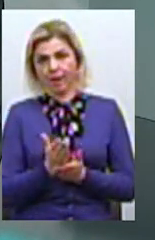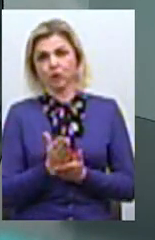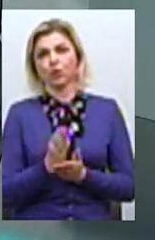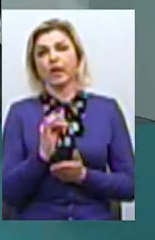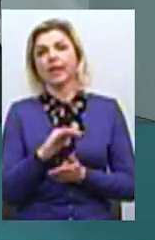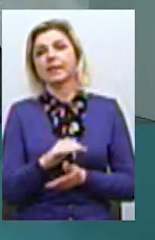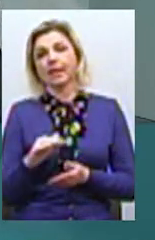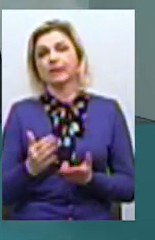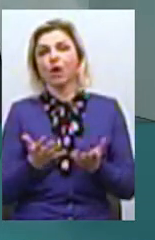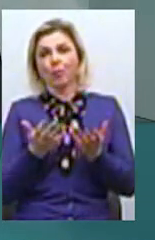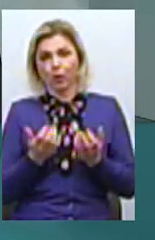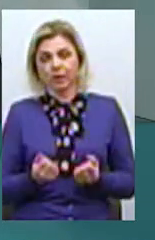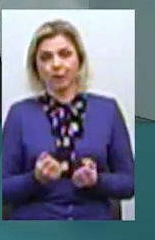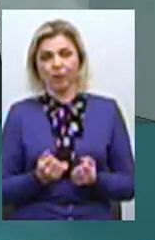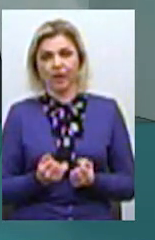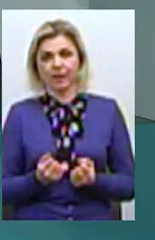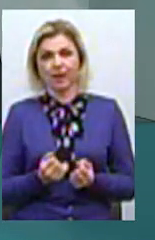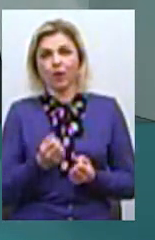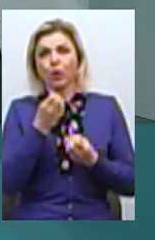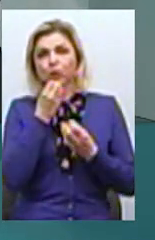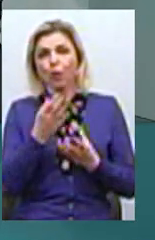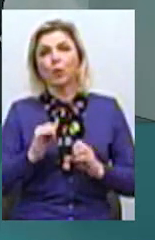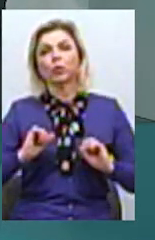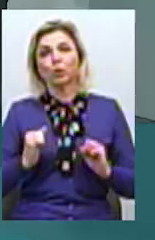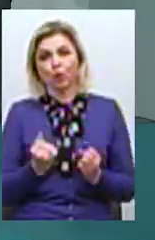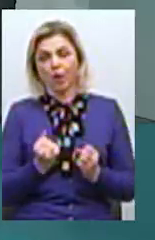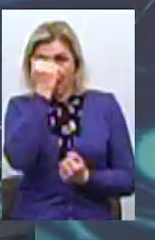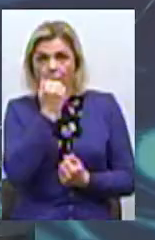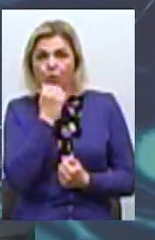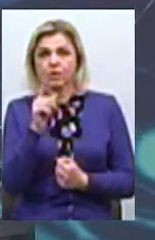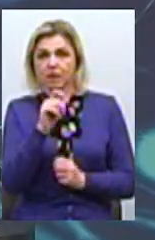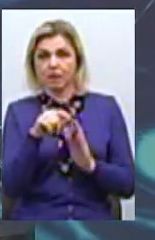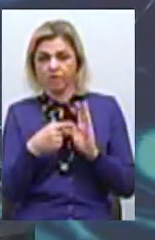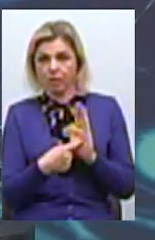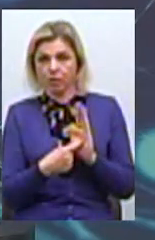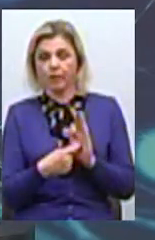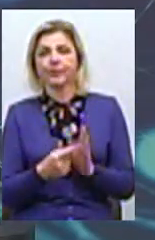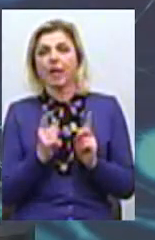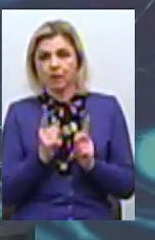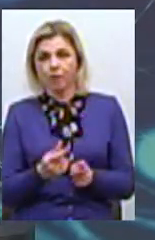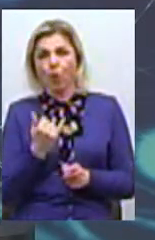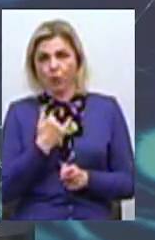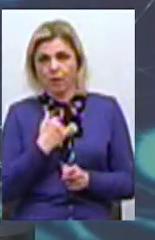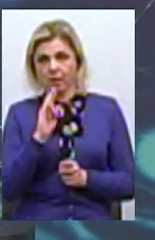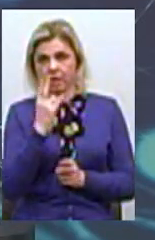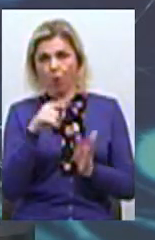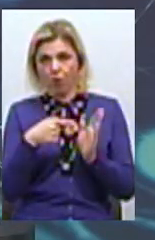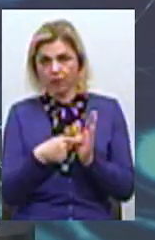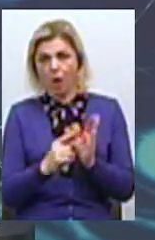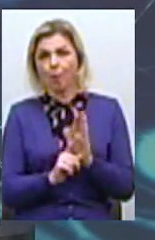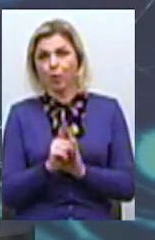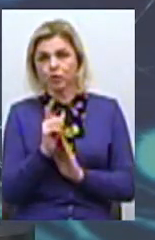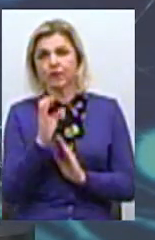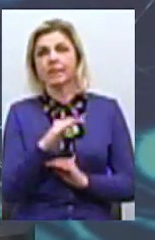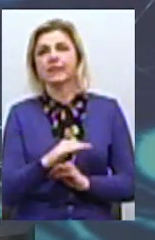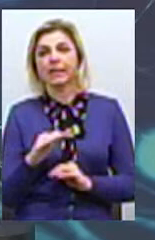і діти отримали доброго друга, наставника. Це в нас, в Миколаєві, ми почали саме з